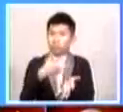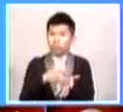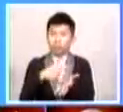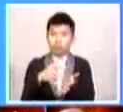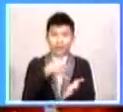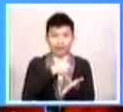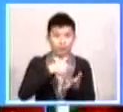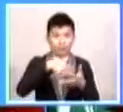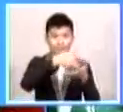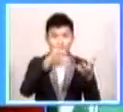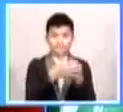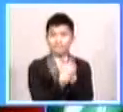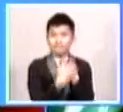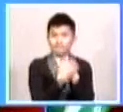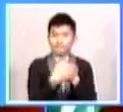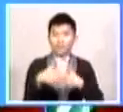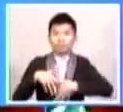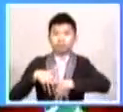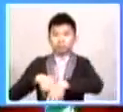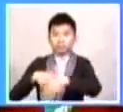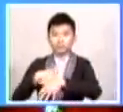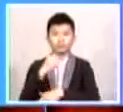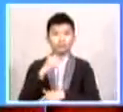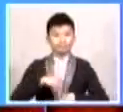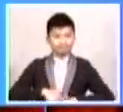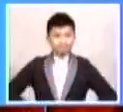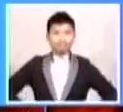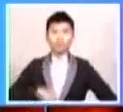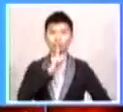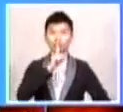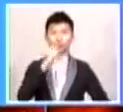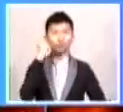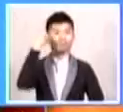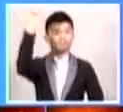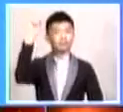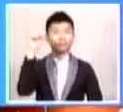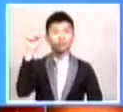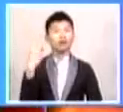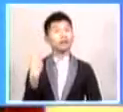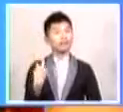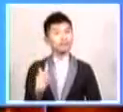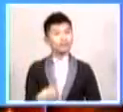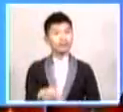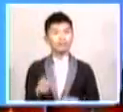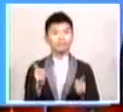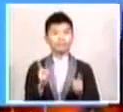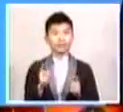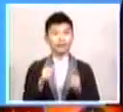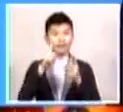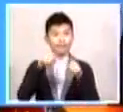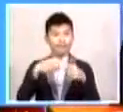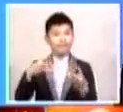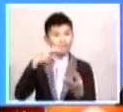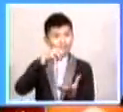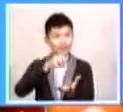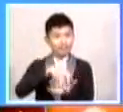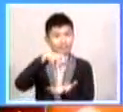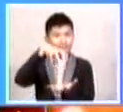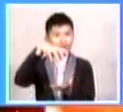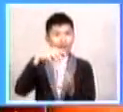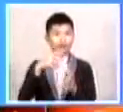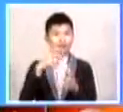者走向街头大声的诉说。更让人动容的是在飞鹤家园、在反